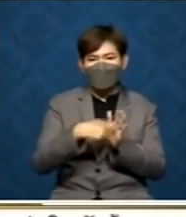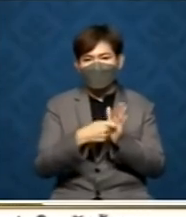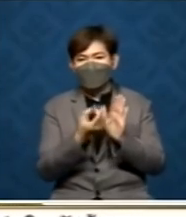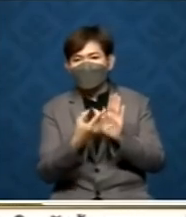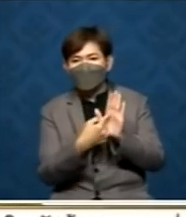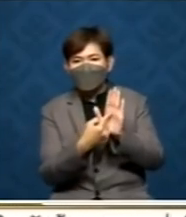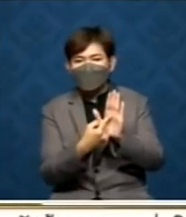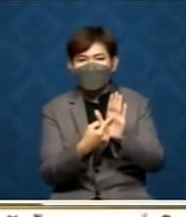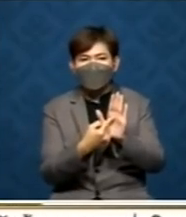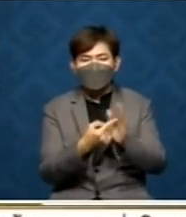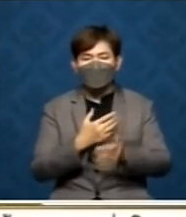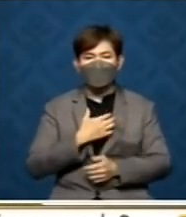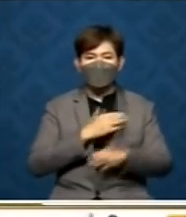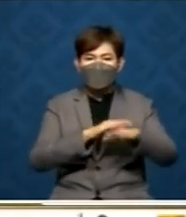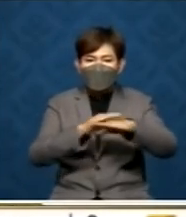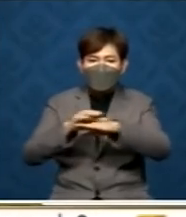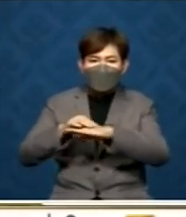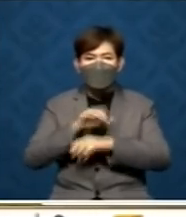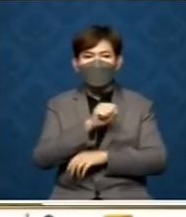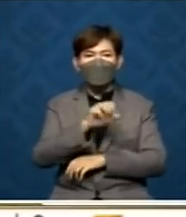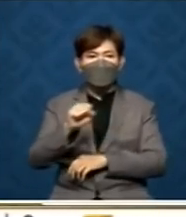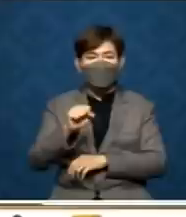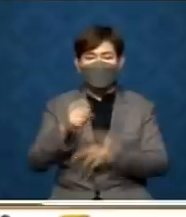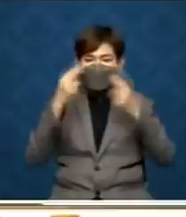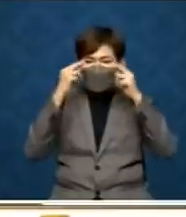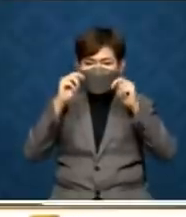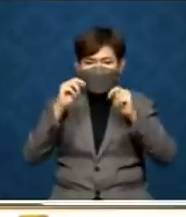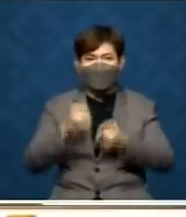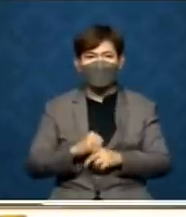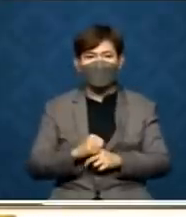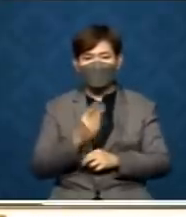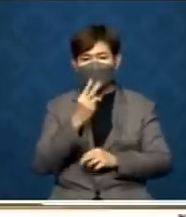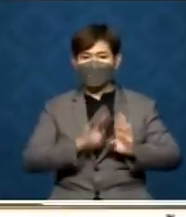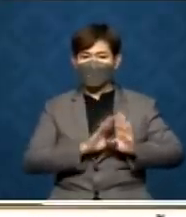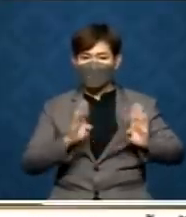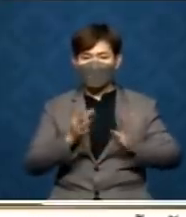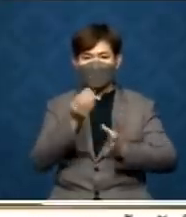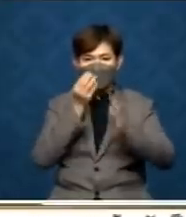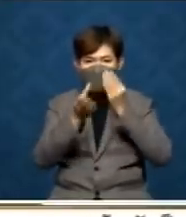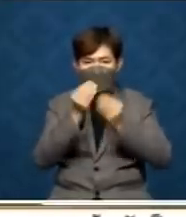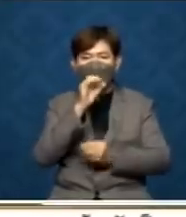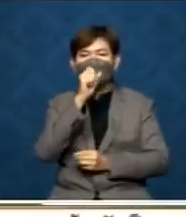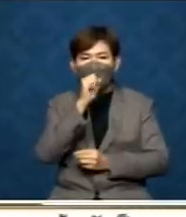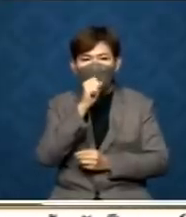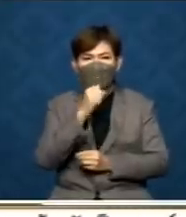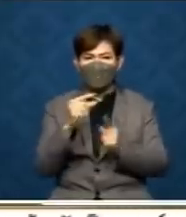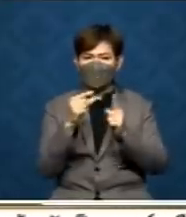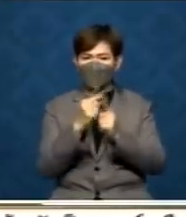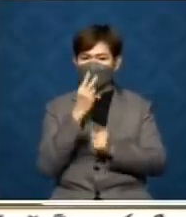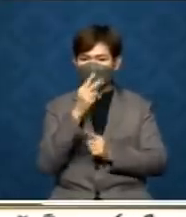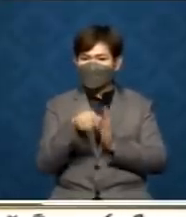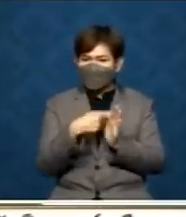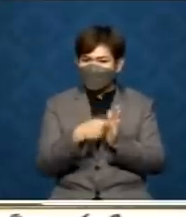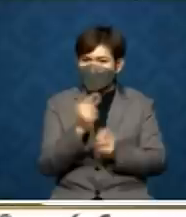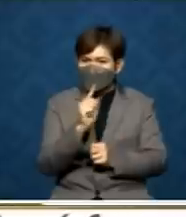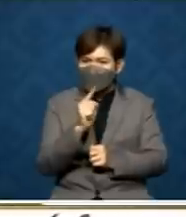แล้วเนี่ยผมก็อยากจะชวนเพื่อนสมาชิกทุกท่านนายกชวนเปิดใจกว้างรับฟังผมว่าคำเหล่านี้มันมีเหตุมี